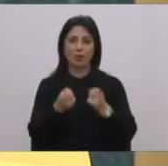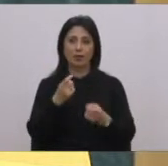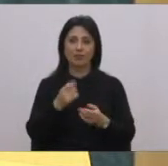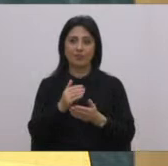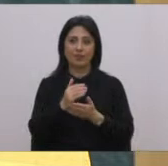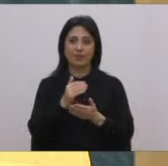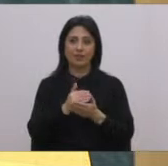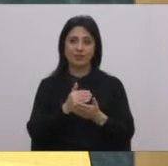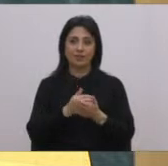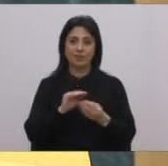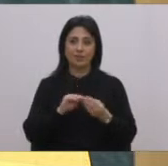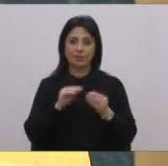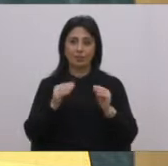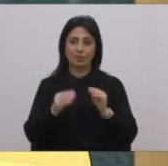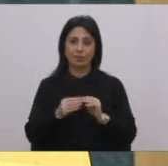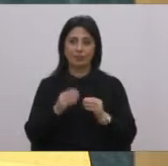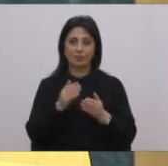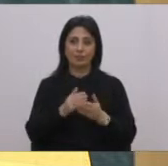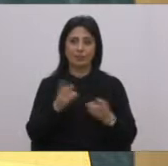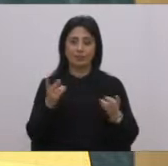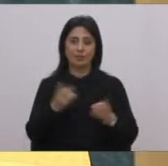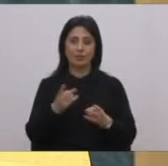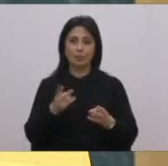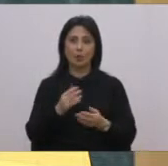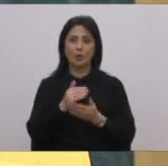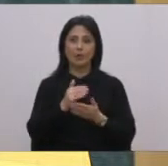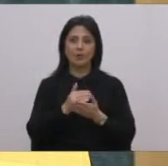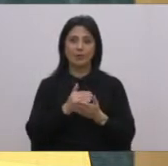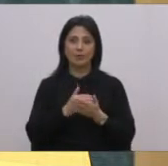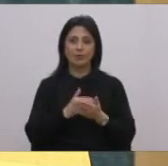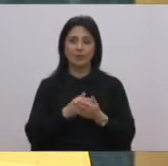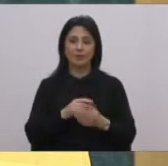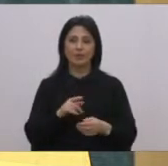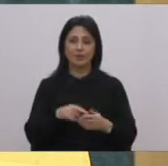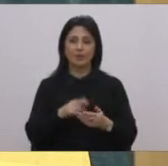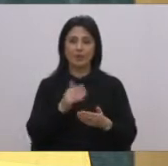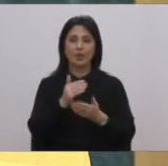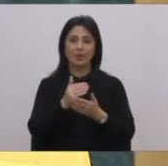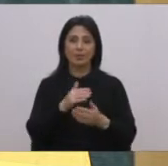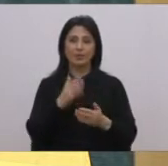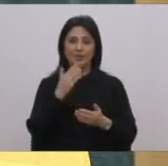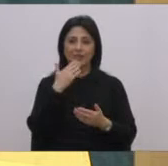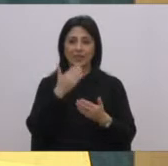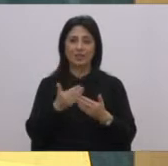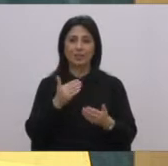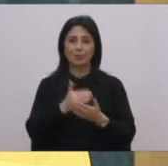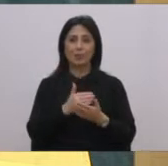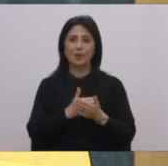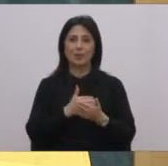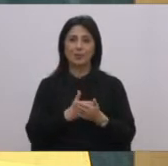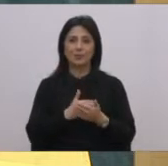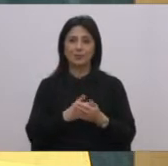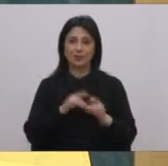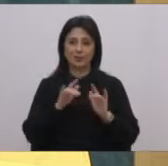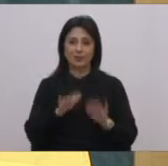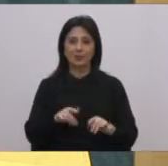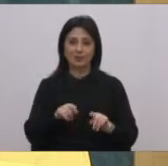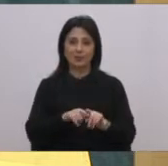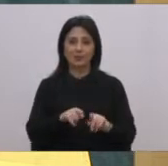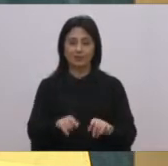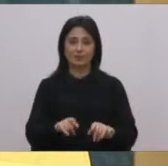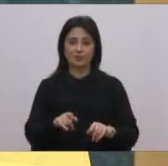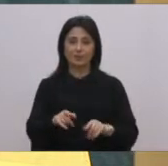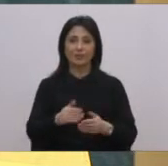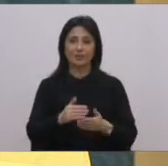კონსტრუქციული გამოწვევები, რომელიც აუცილებლად საჭიროებს საექსპერტო დასკვნას, რომელი დასკვნის მომზადებაც მიმდინარეობს და